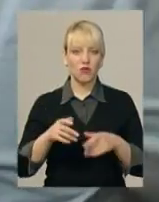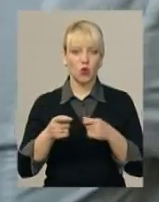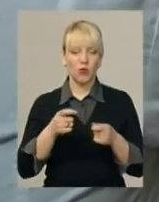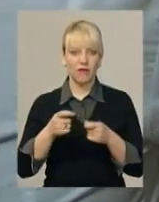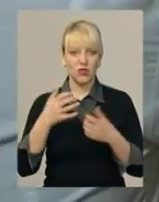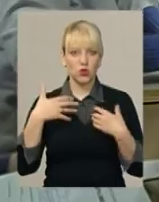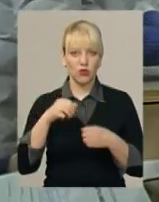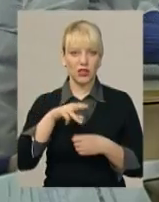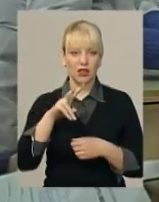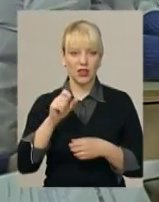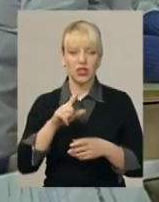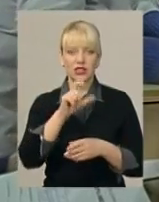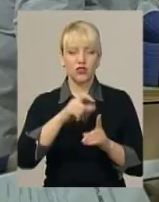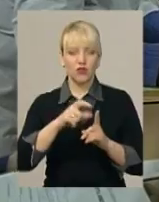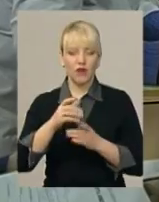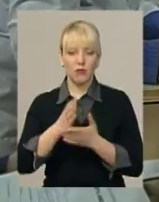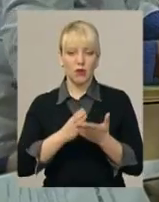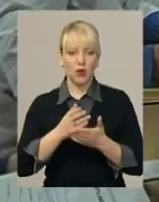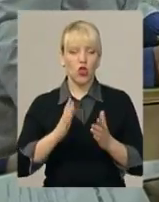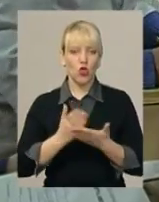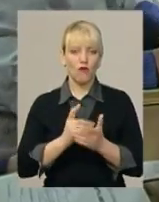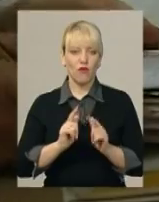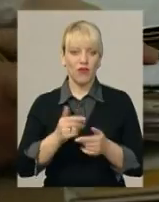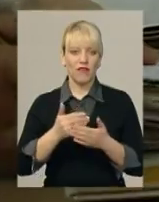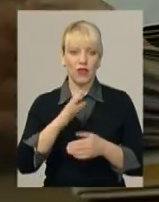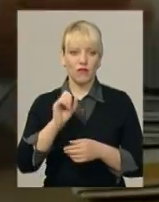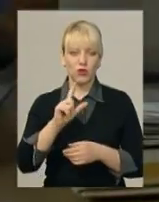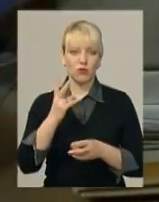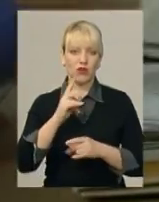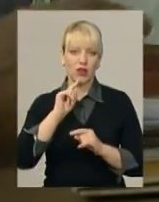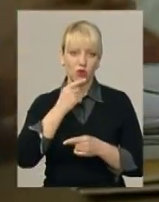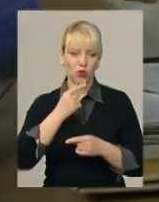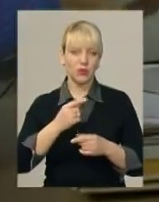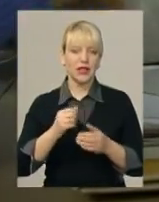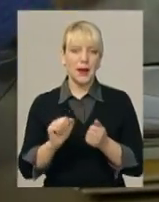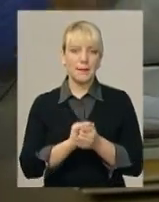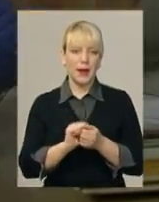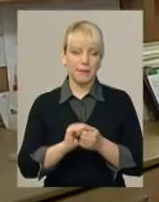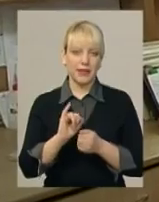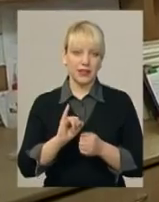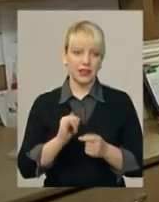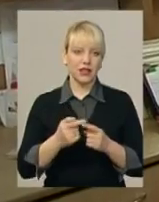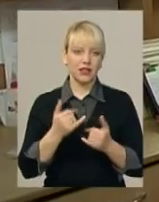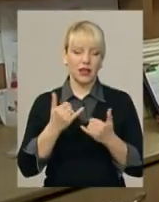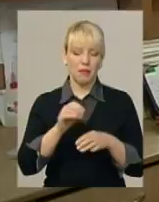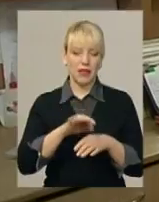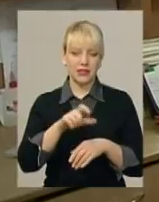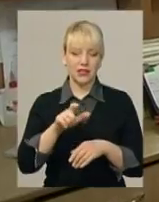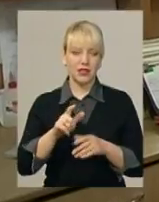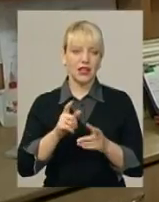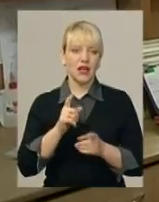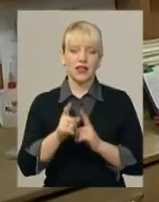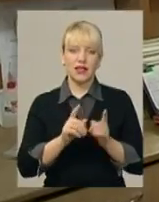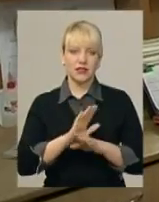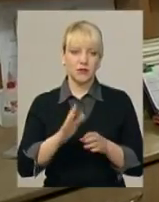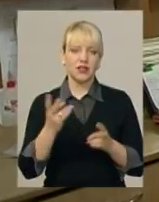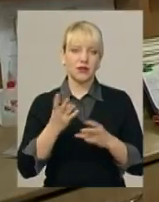За словами посадовця, нововведення від МОЗ має економити час для медиків та папір. Для пацієнтів ж механізм не зміниться. Їм, як і раніше,